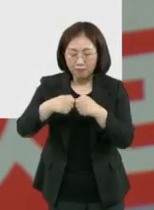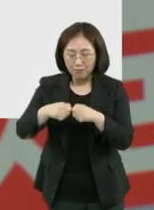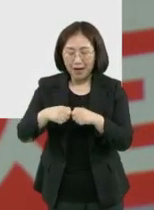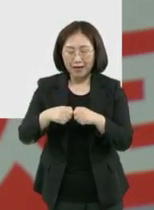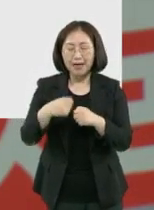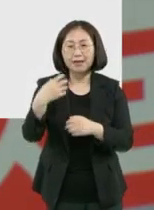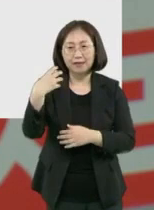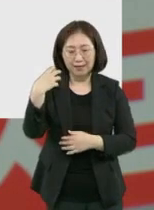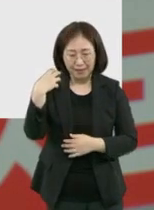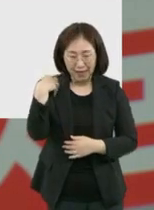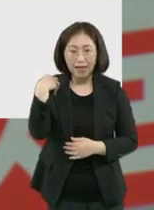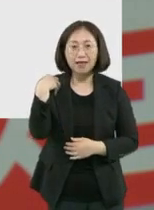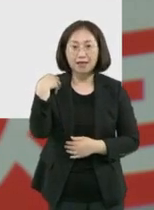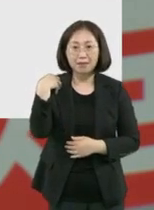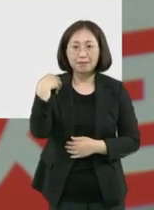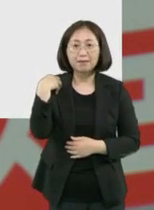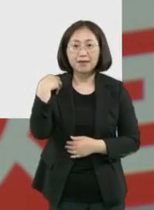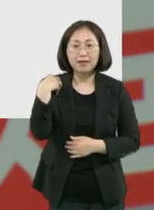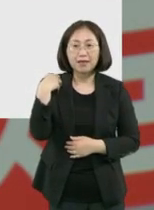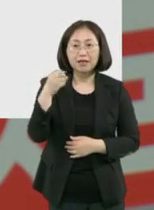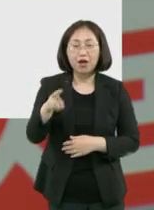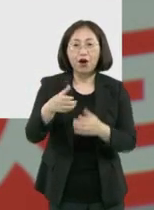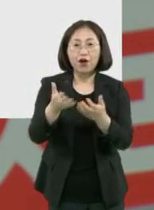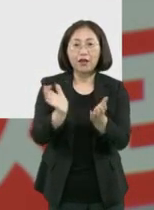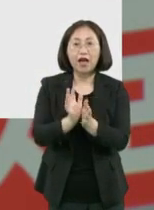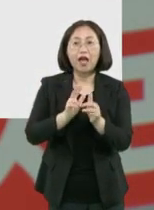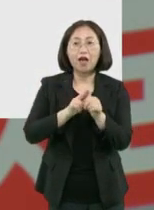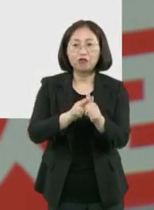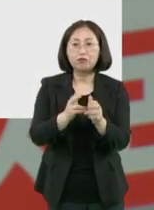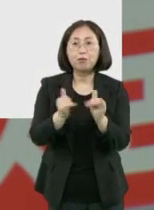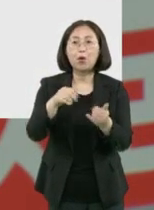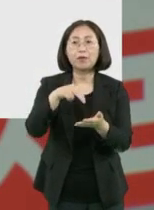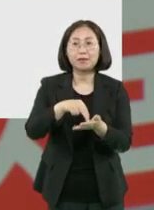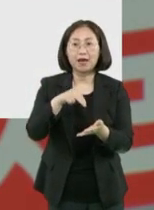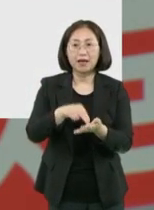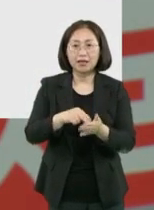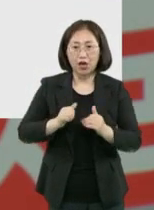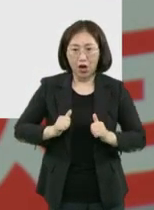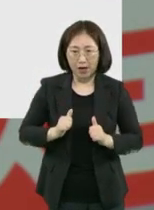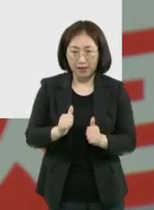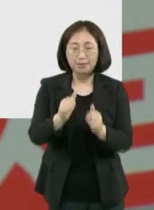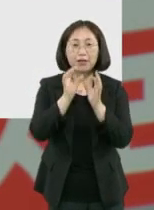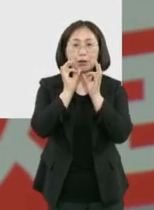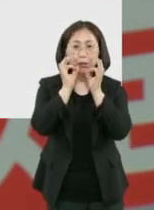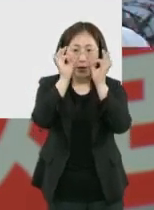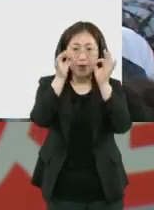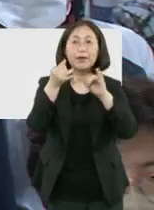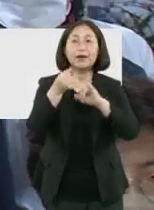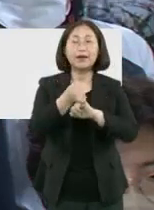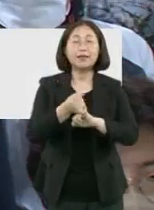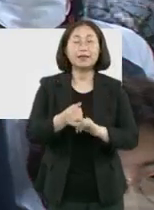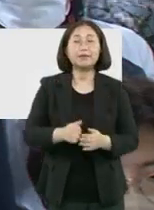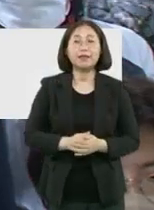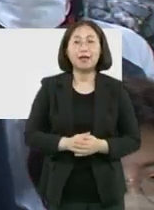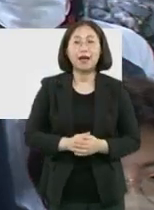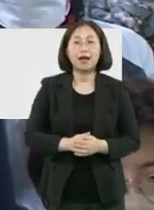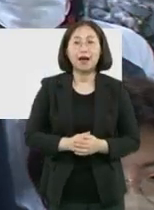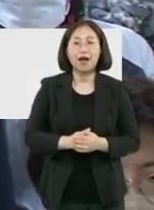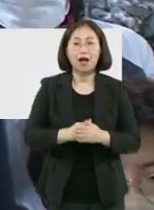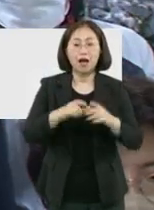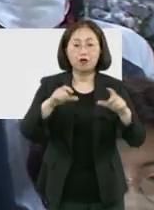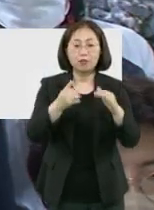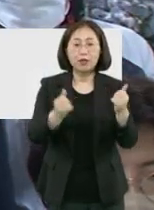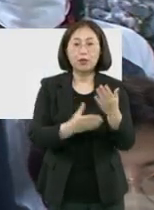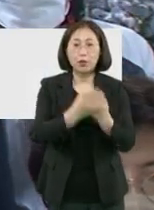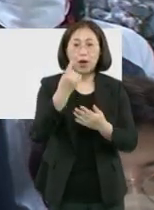꼼꼼하게 책임 있는 집권 여당의 후보로서 열심히 노력하도록 하겠습니다. 국민 통합을